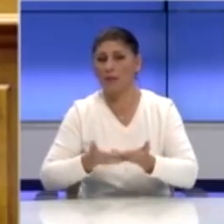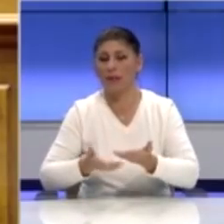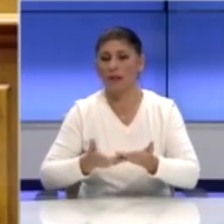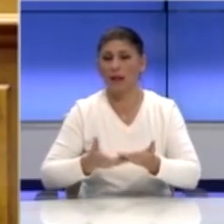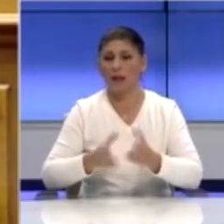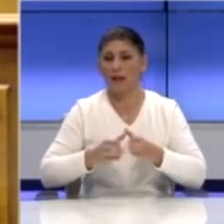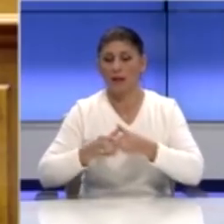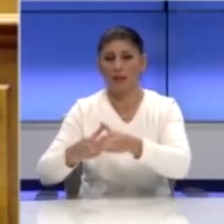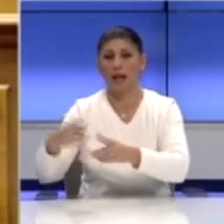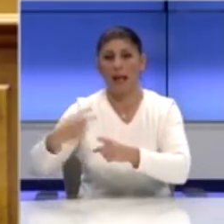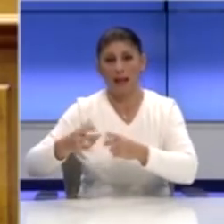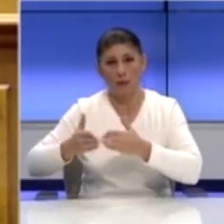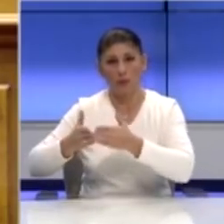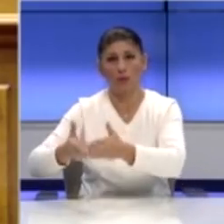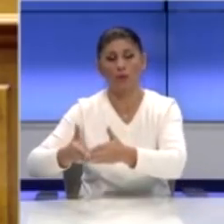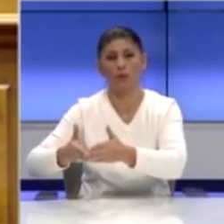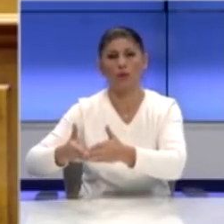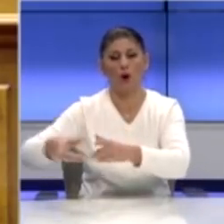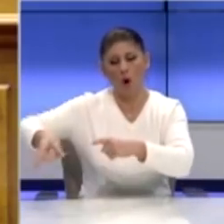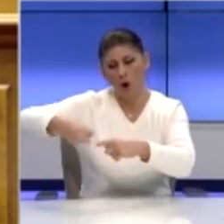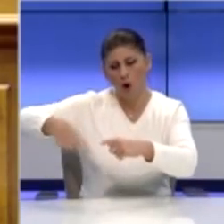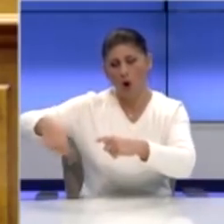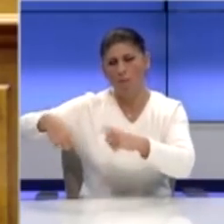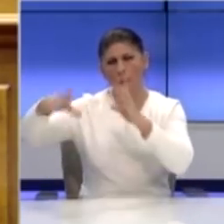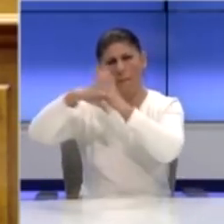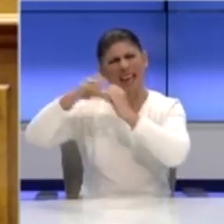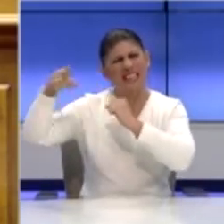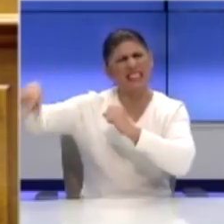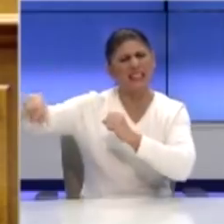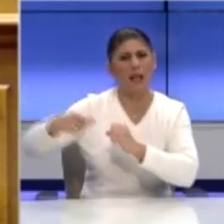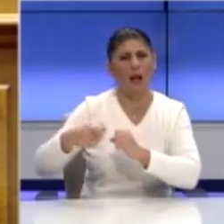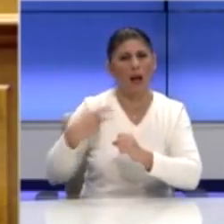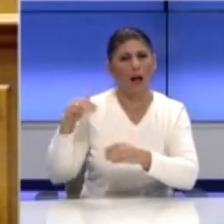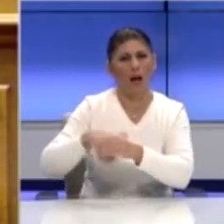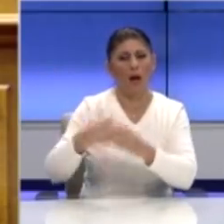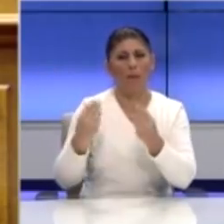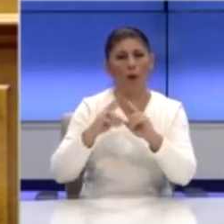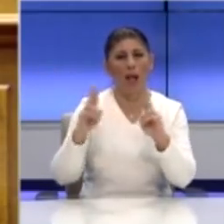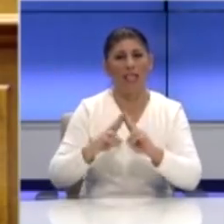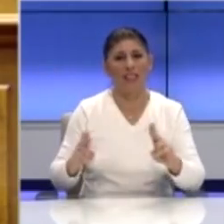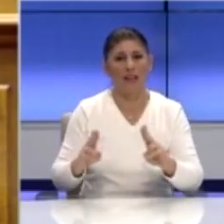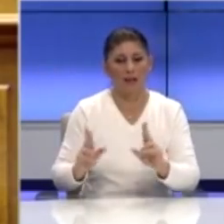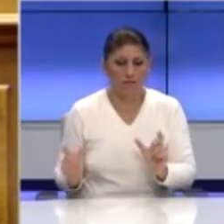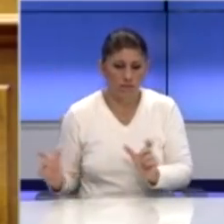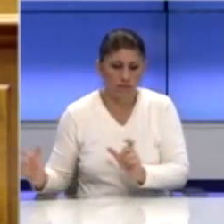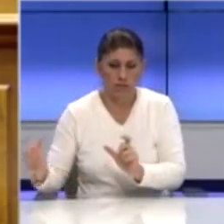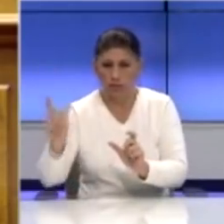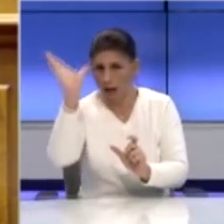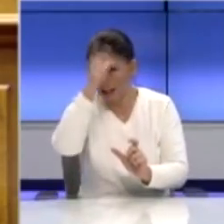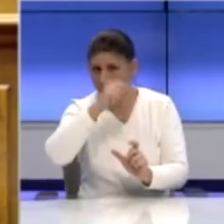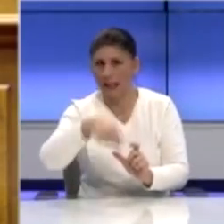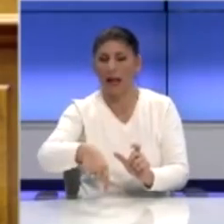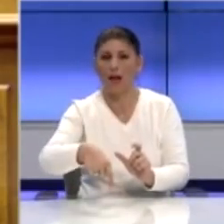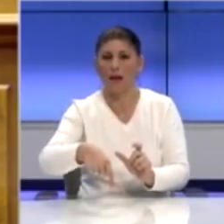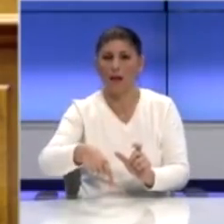να σταλεί ελληνική φρεγάτα στον Περσικό κόλπο και να ενταχθεί στην πολυεθνική δύναμη περικύκλωσης του Ιράν, για την ηγεσία